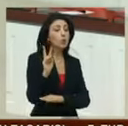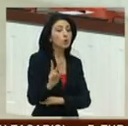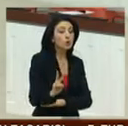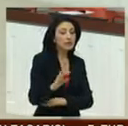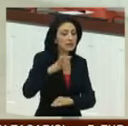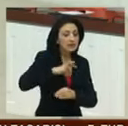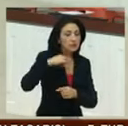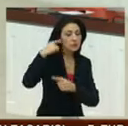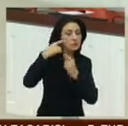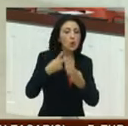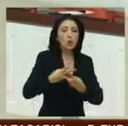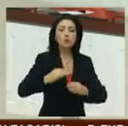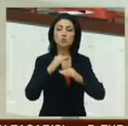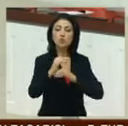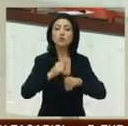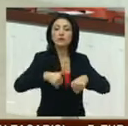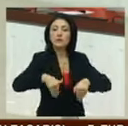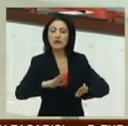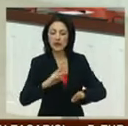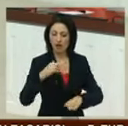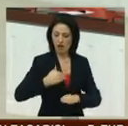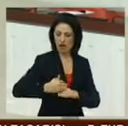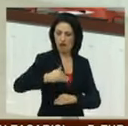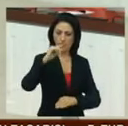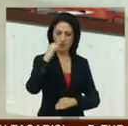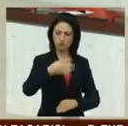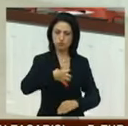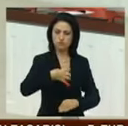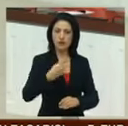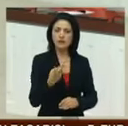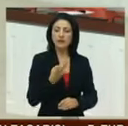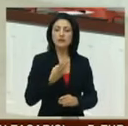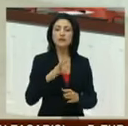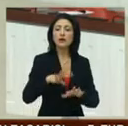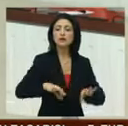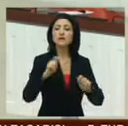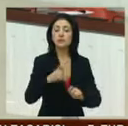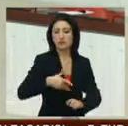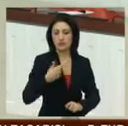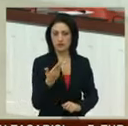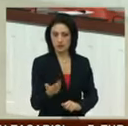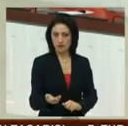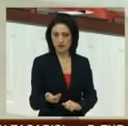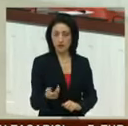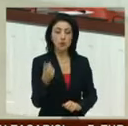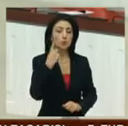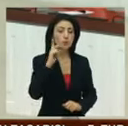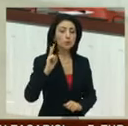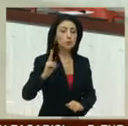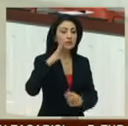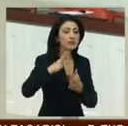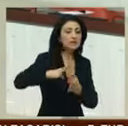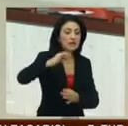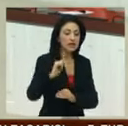niyeti özgür bir toplum değil, efendisi değişmiş bir toplum inşa etmekmiş. Hükümet